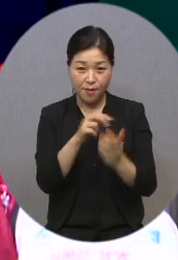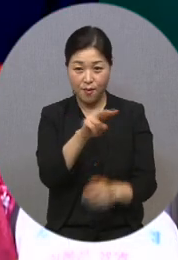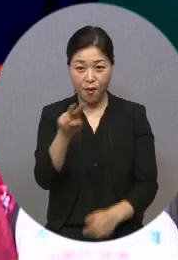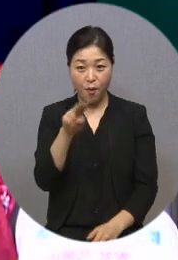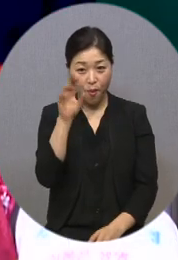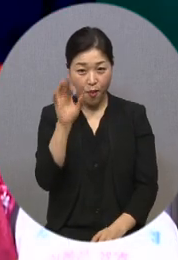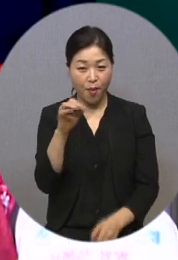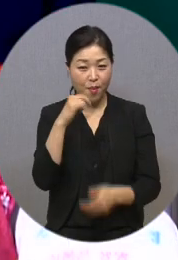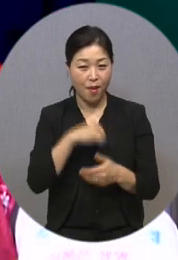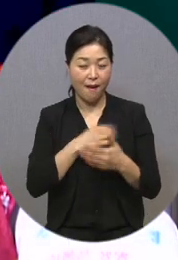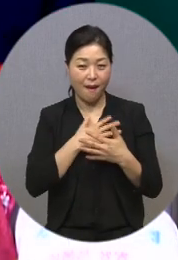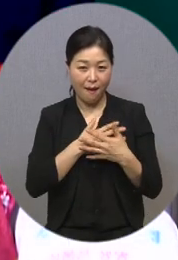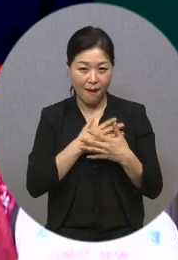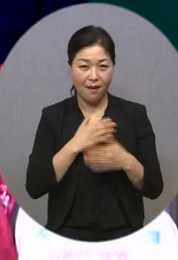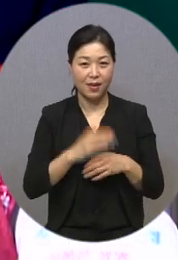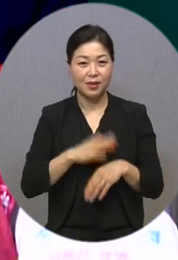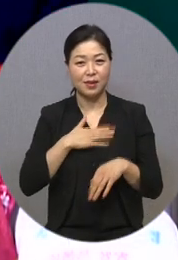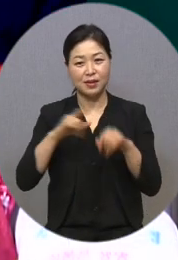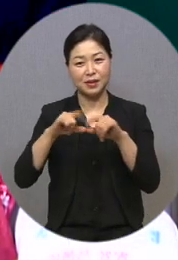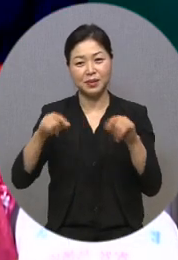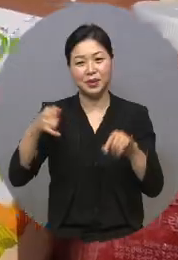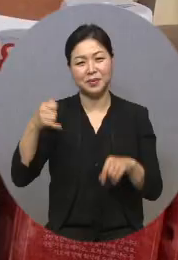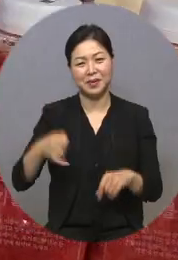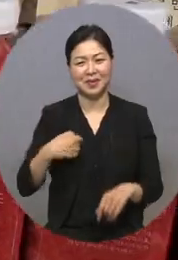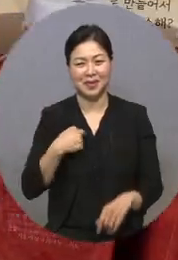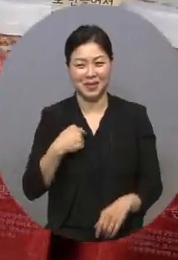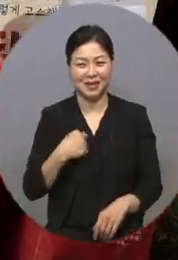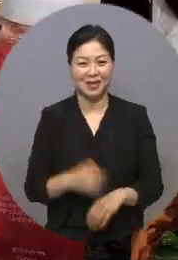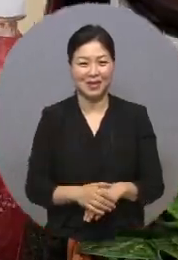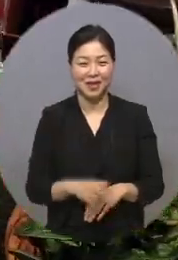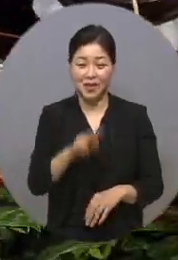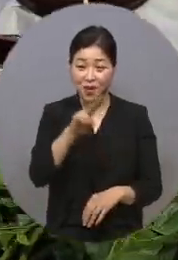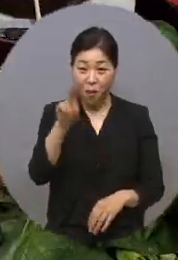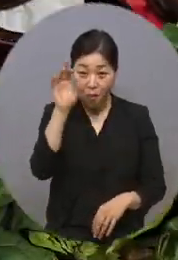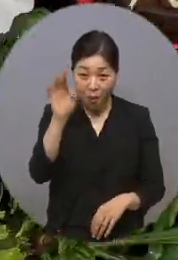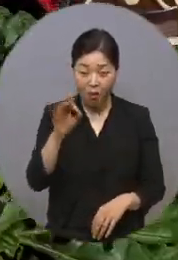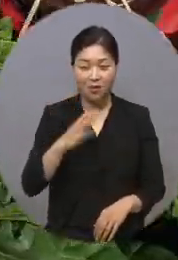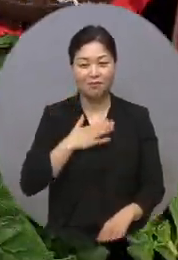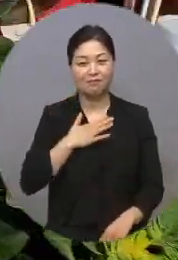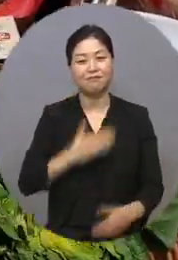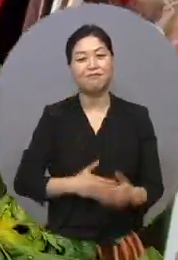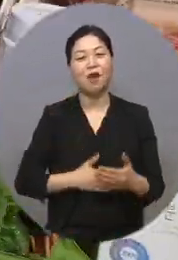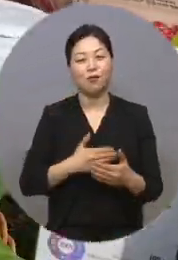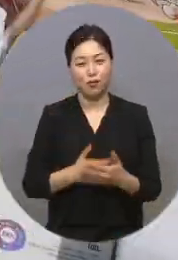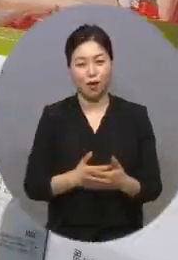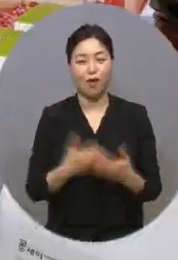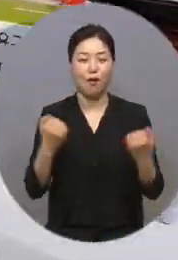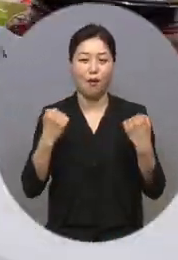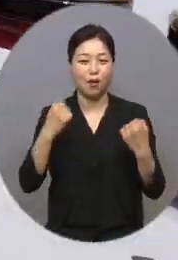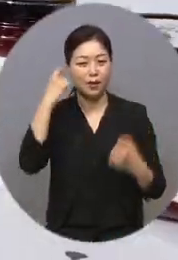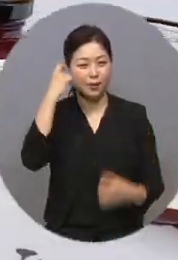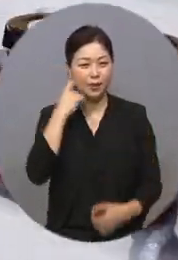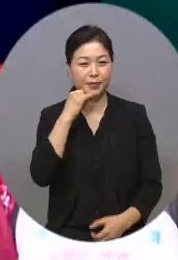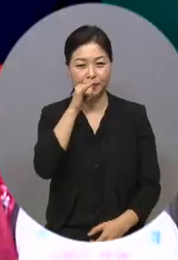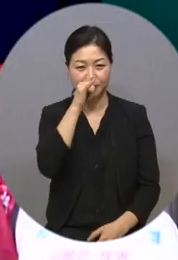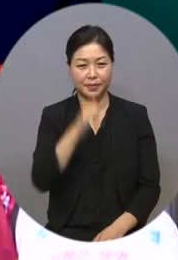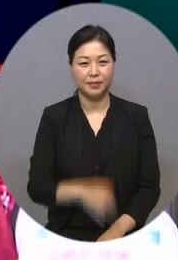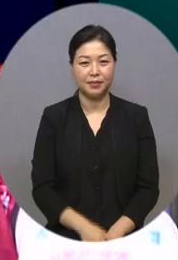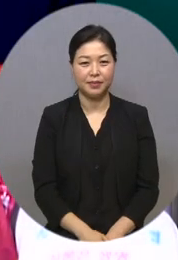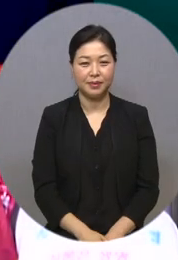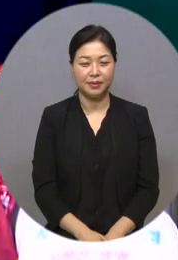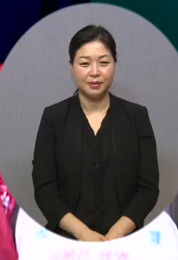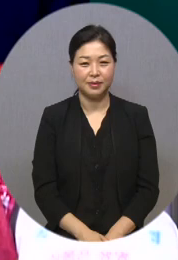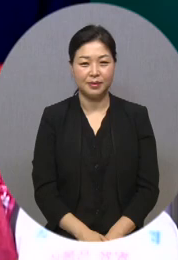가슴이 설레이지? 음식은 못하면서, 과장님? 저는 보고만 있어도 배불러요. 그치? 건강해지는 것 같아요. 이야. 와.